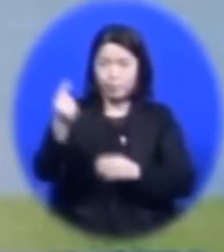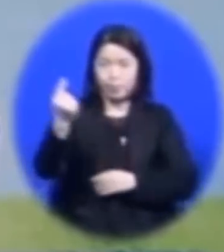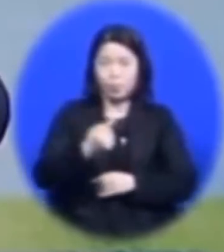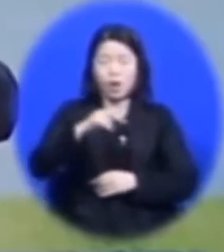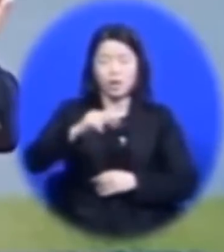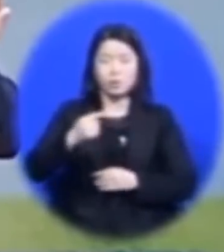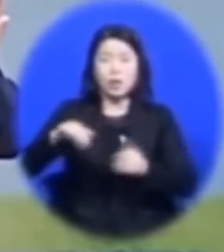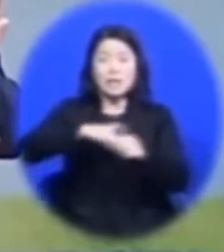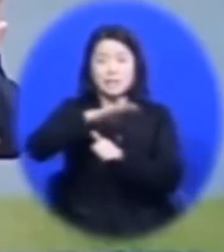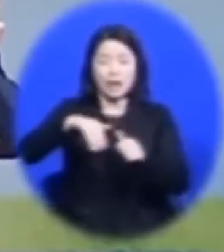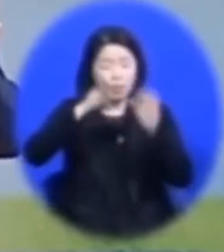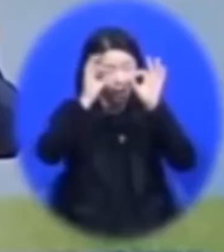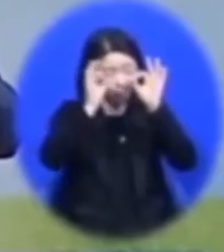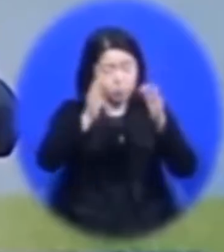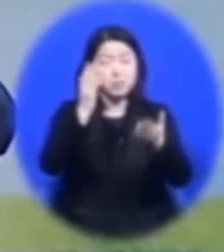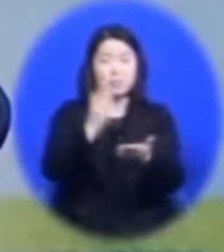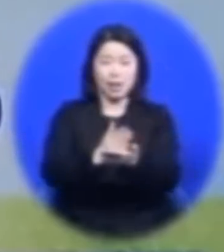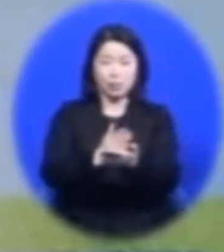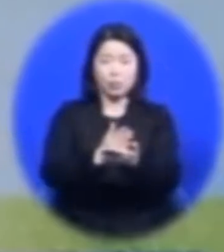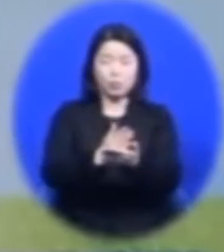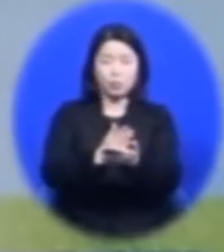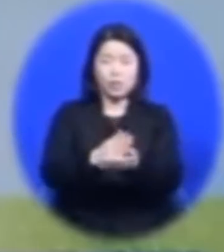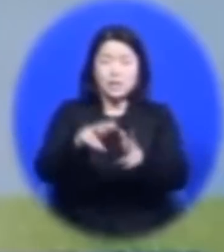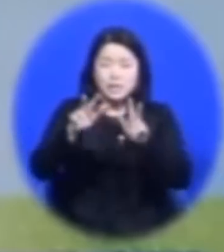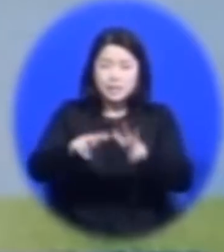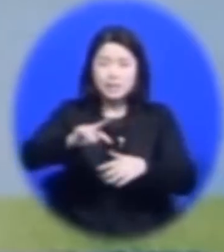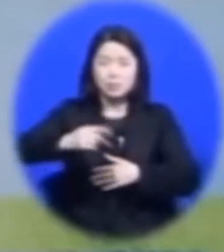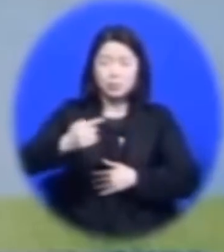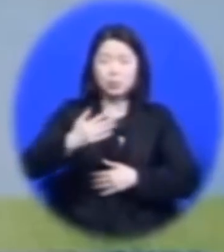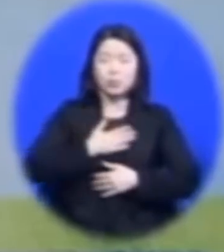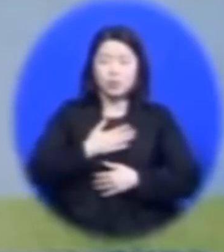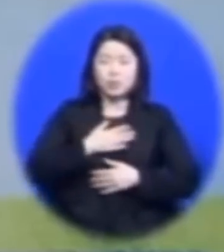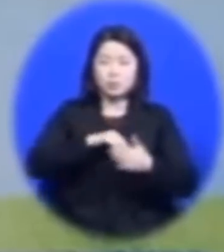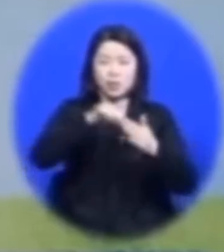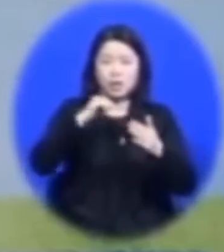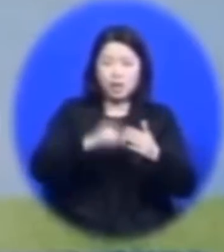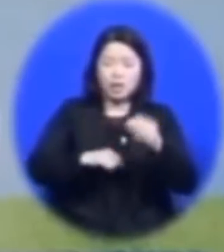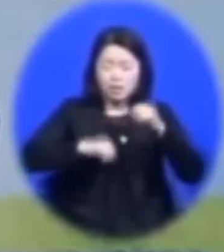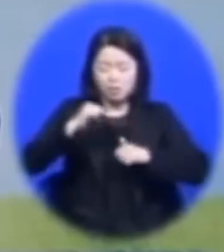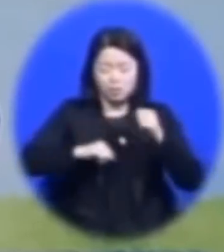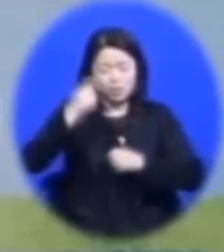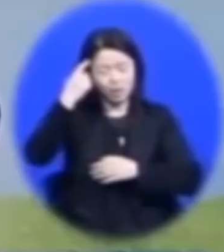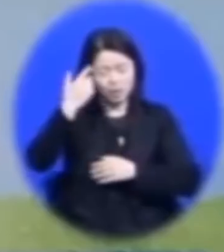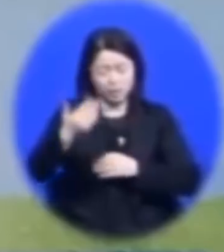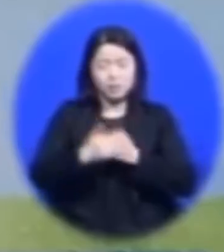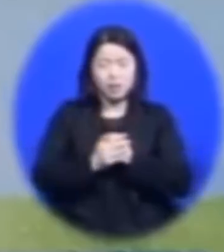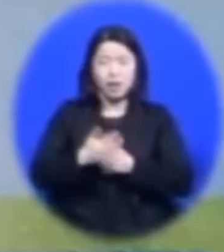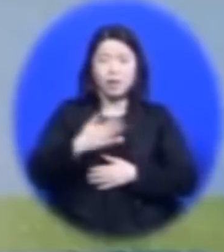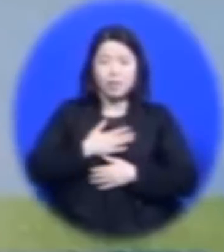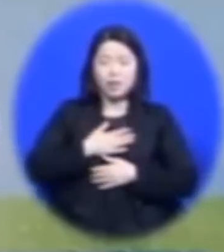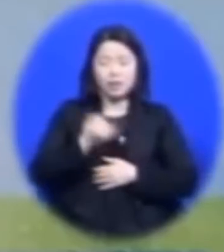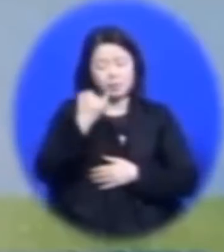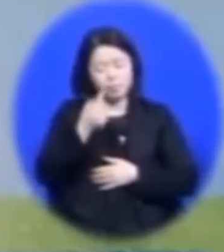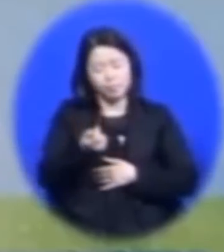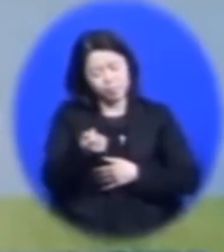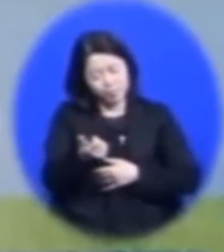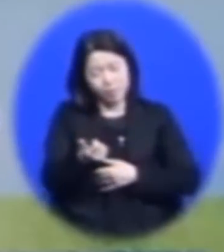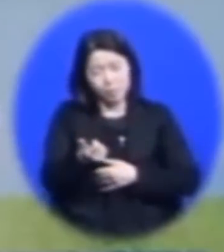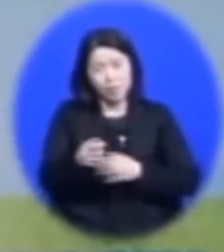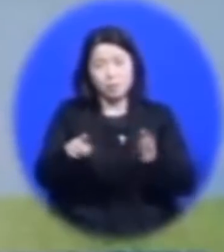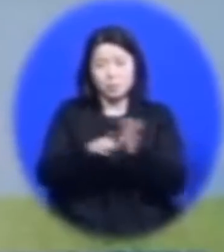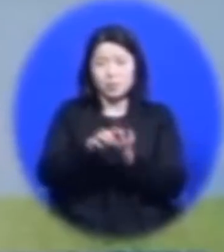상황을 보지 말고 지금도 주님은 내 안에서 역사하신 아 내게 겨자씨만한 믿음 은